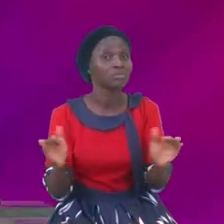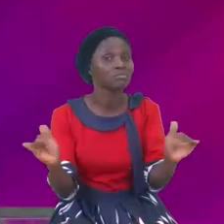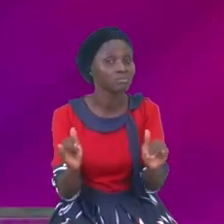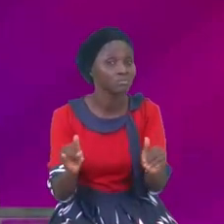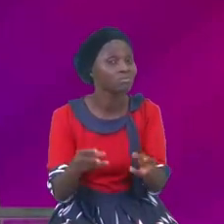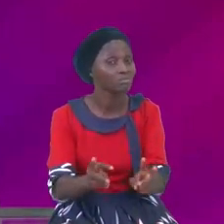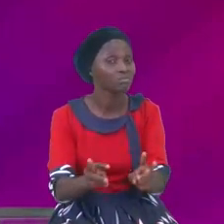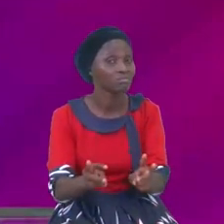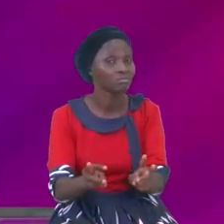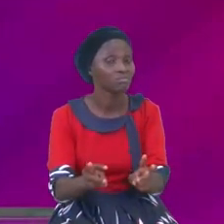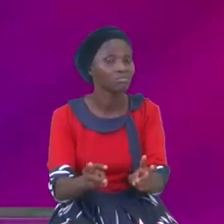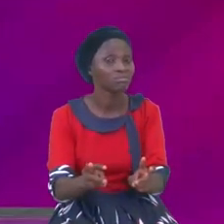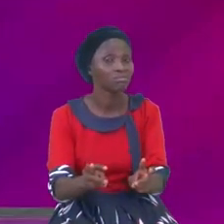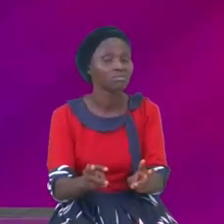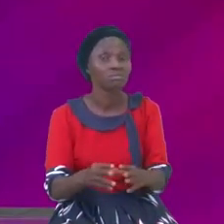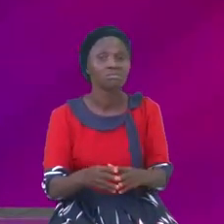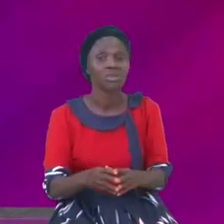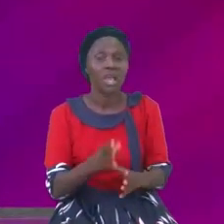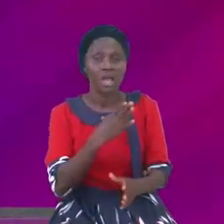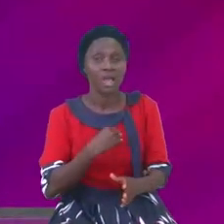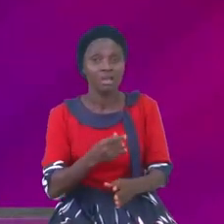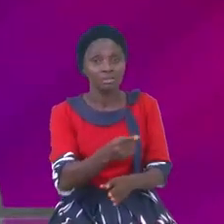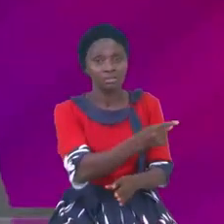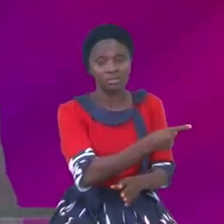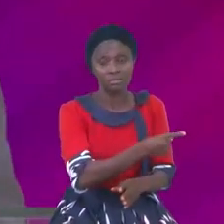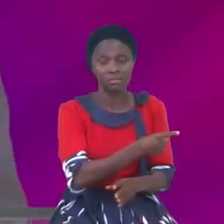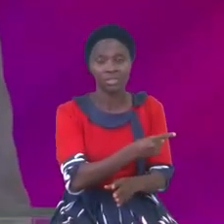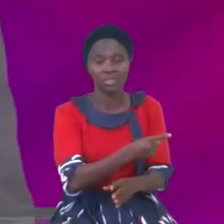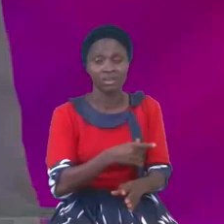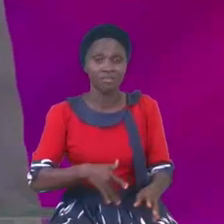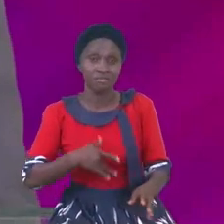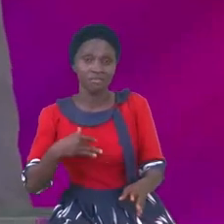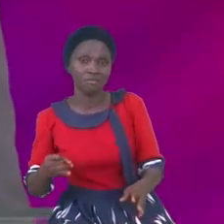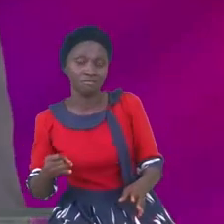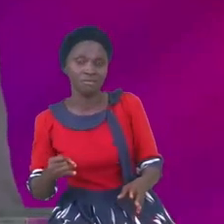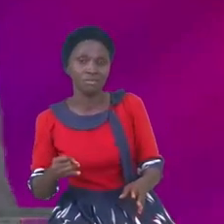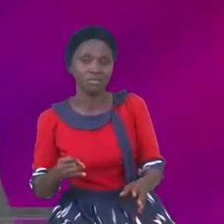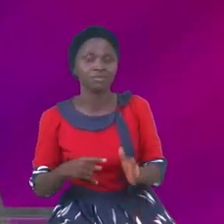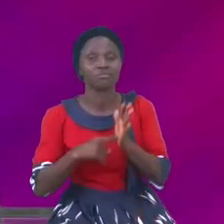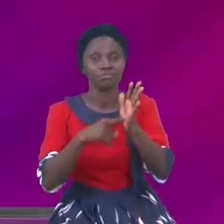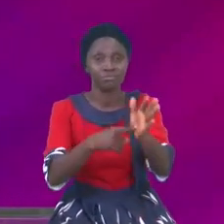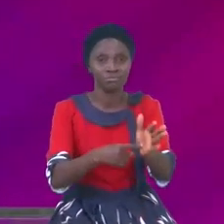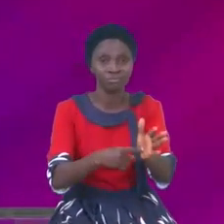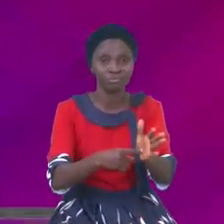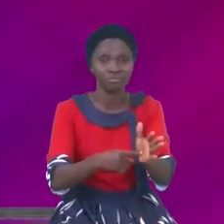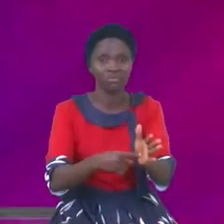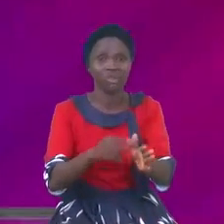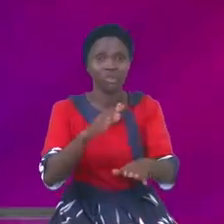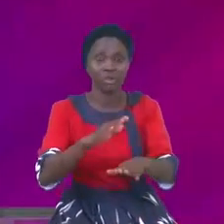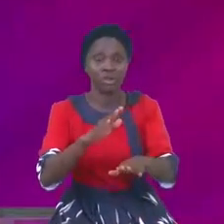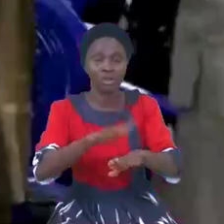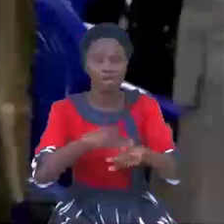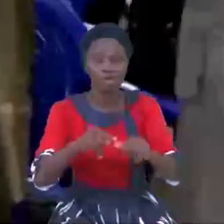vous concentrez sur la parole? On a vu leur affection reflétée dans l'acceptation de